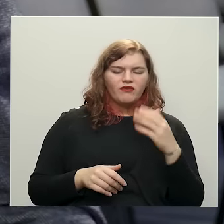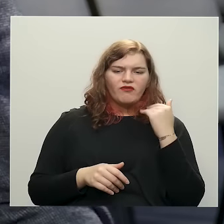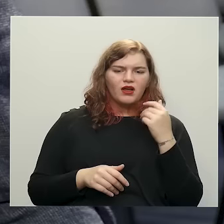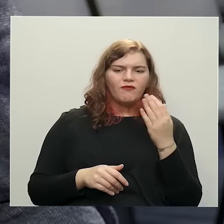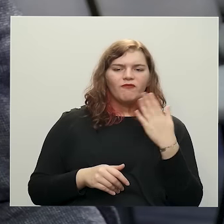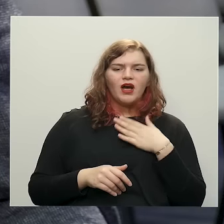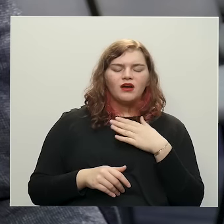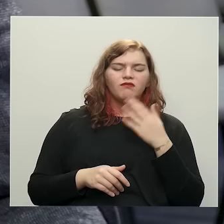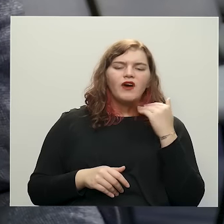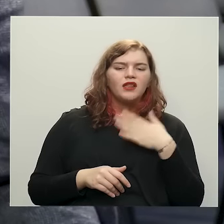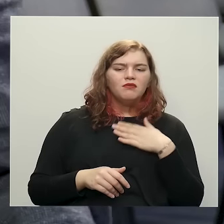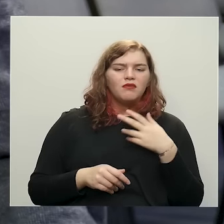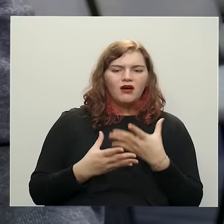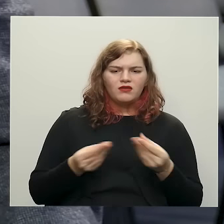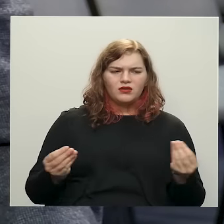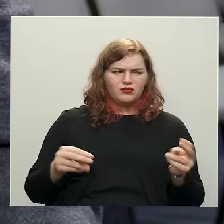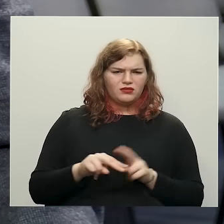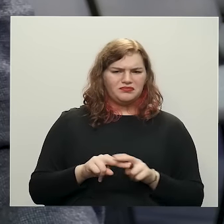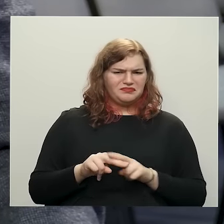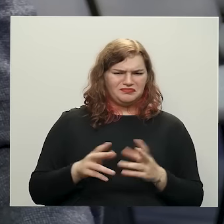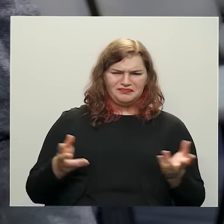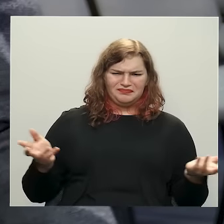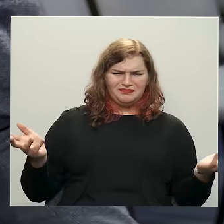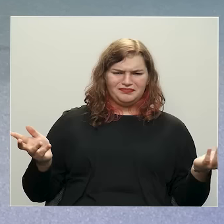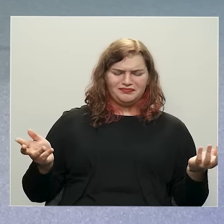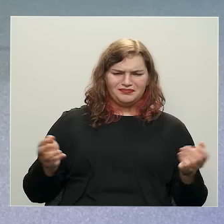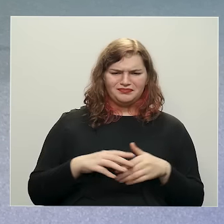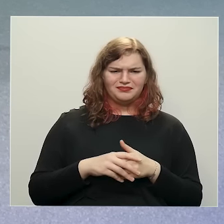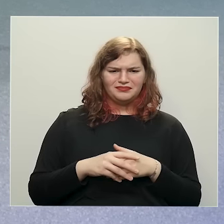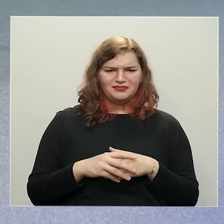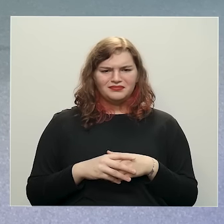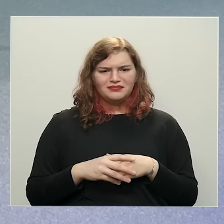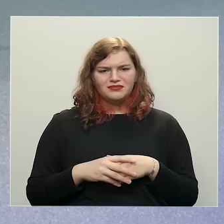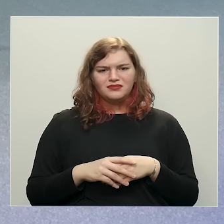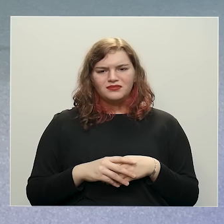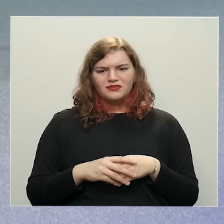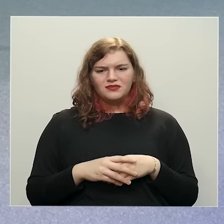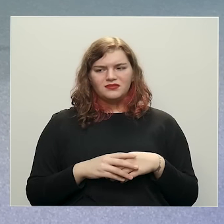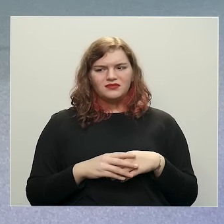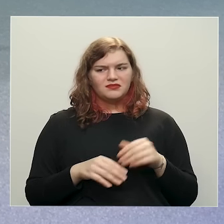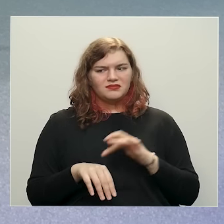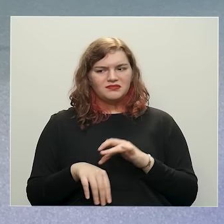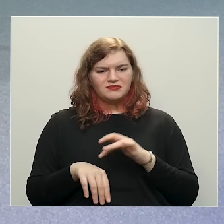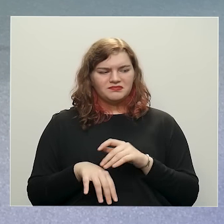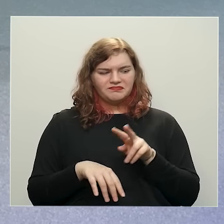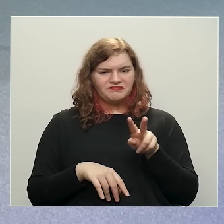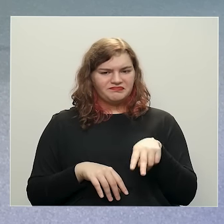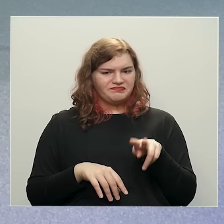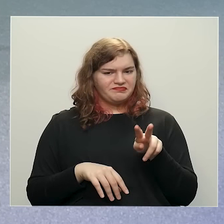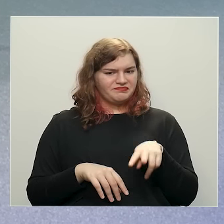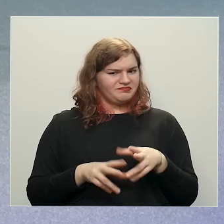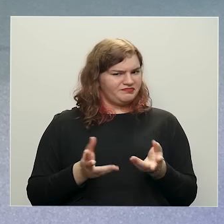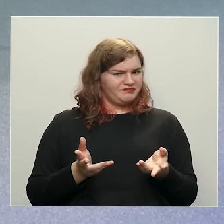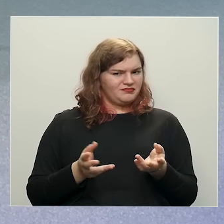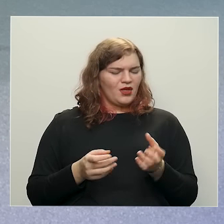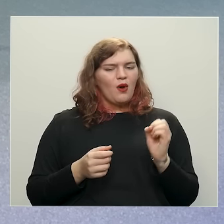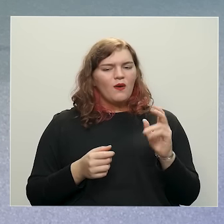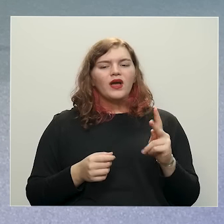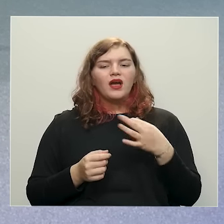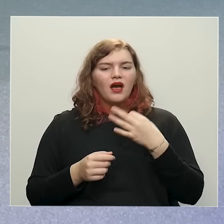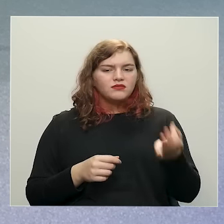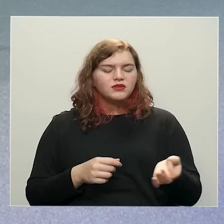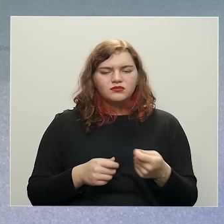noastră e vindecată. Cum așa? Vă dați seama că mi-a luat un pic la... Ok, i-am spus